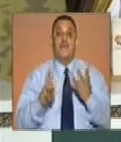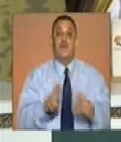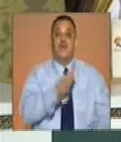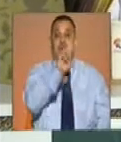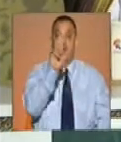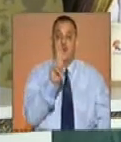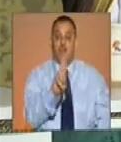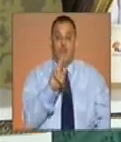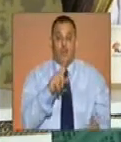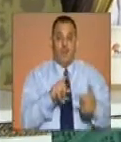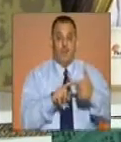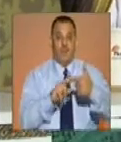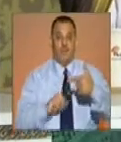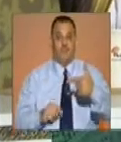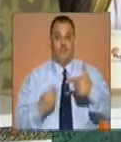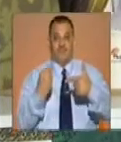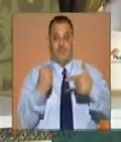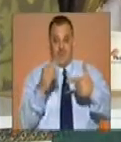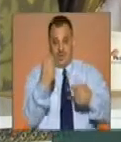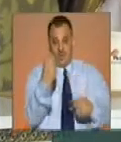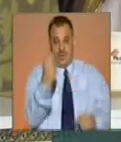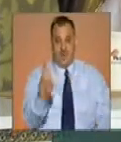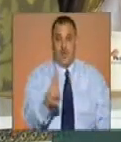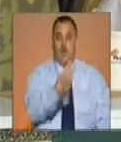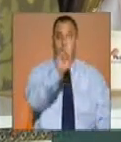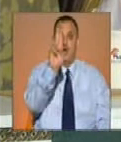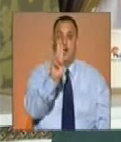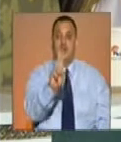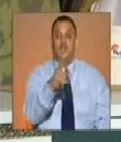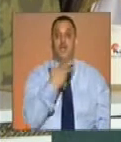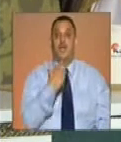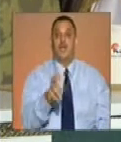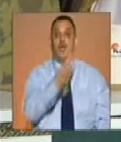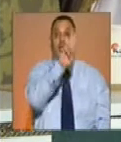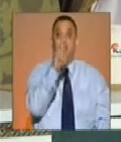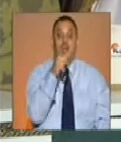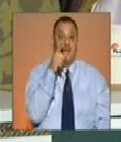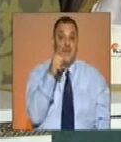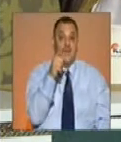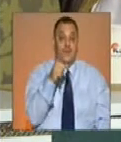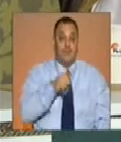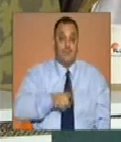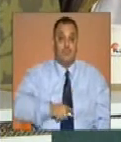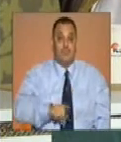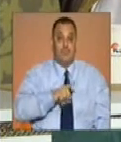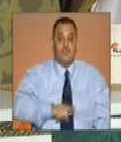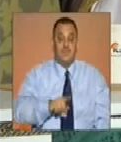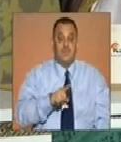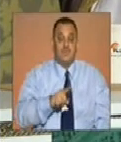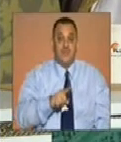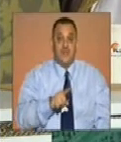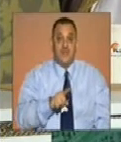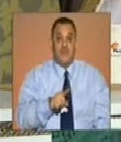هذا السؤال الأول. طيب يا أخ أحمد تسمح لي بس، عفوا أخ أحمد، بالنسبة لك أنت معك سلس بول؟